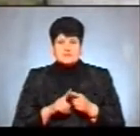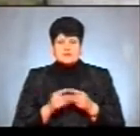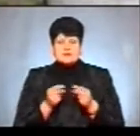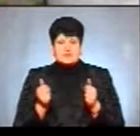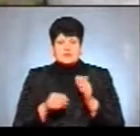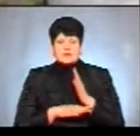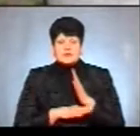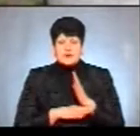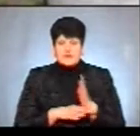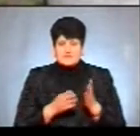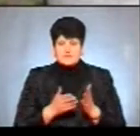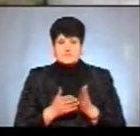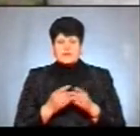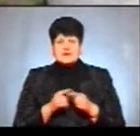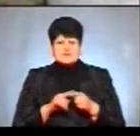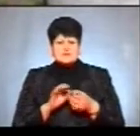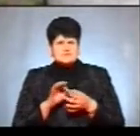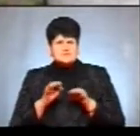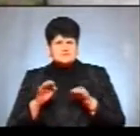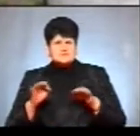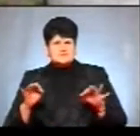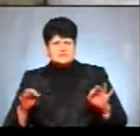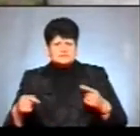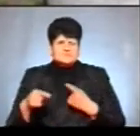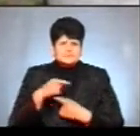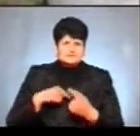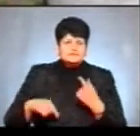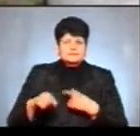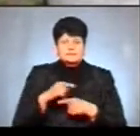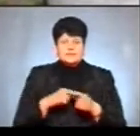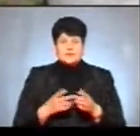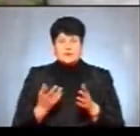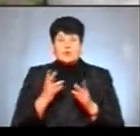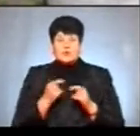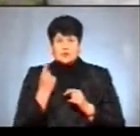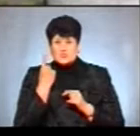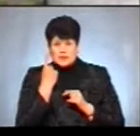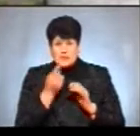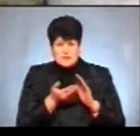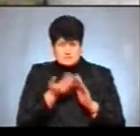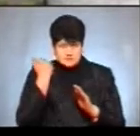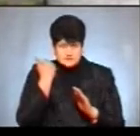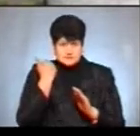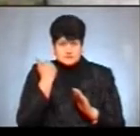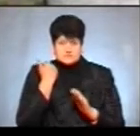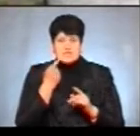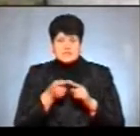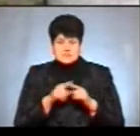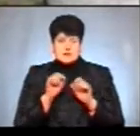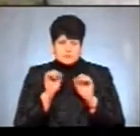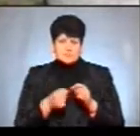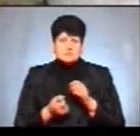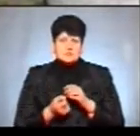зникнуть дерева. Тобто це є взаємопов'язаний ланцюжок, і коли випадає тільки якась одна невеличка ланка, це може